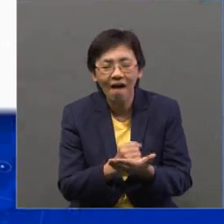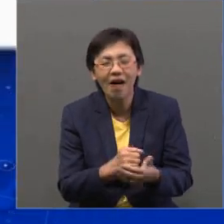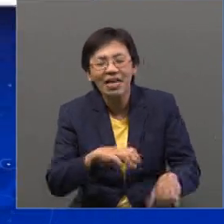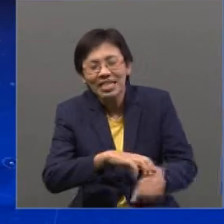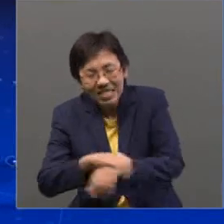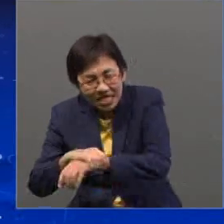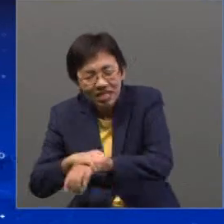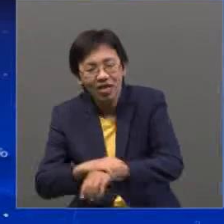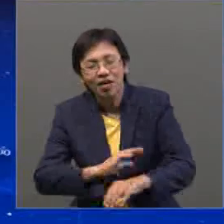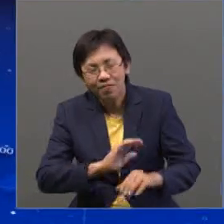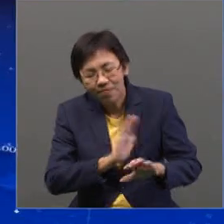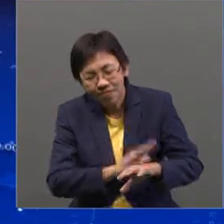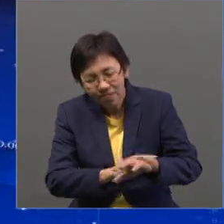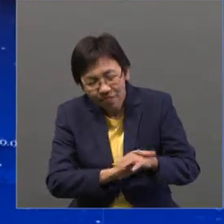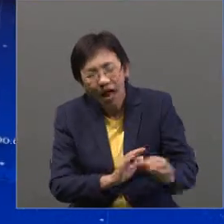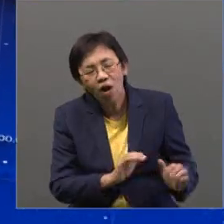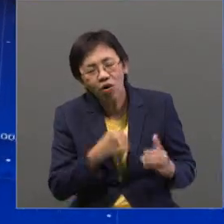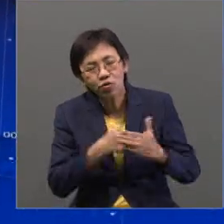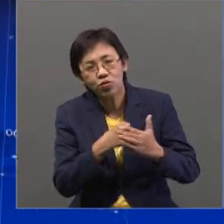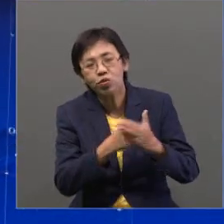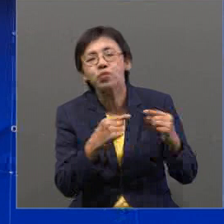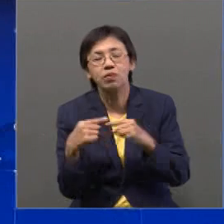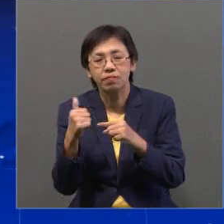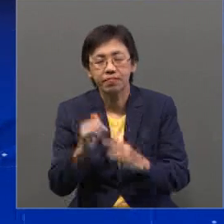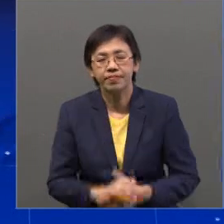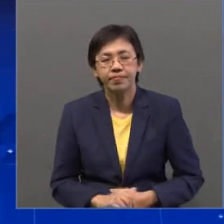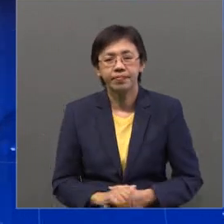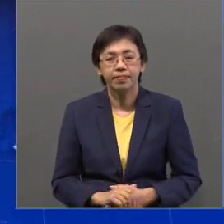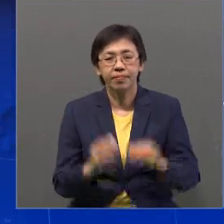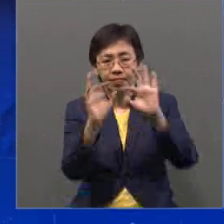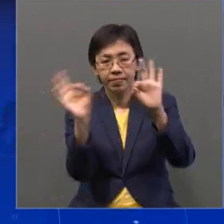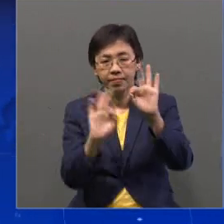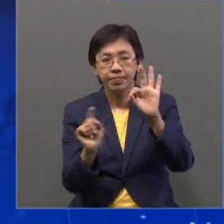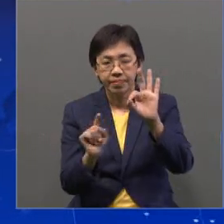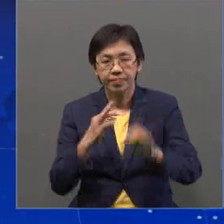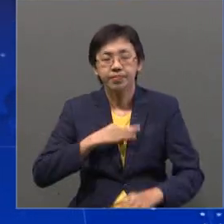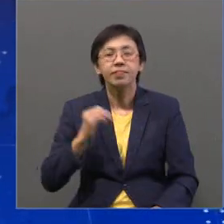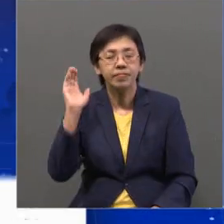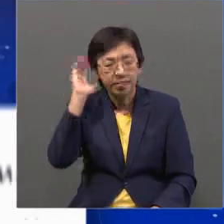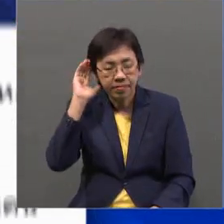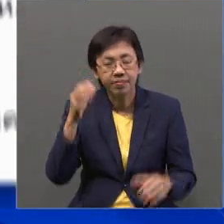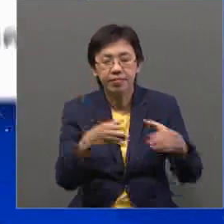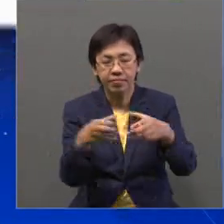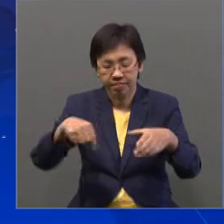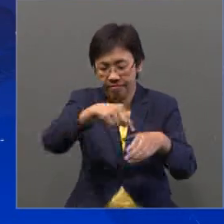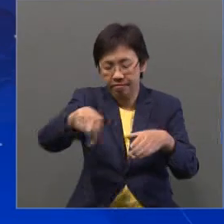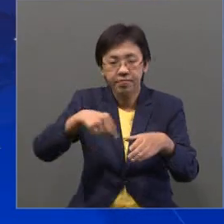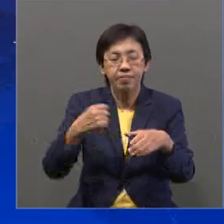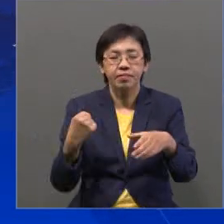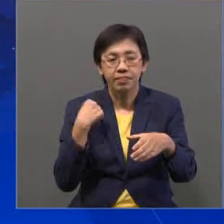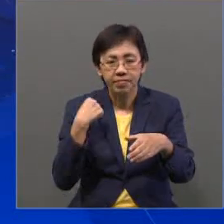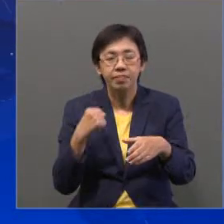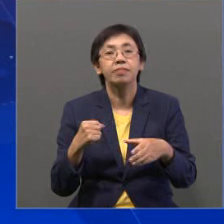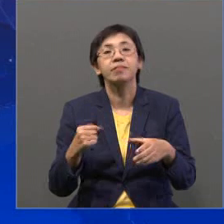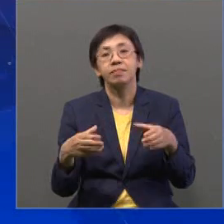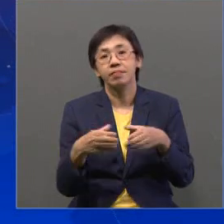พยุงให้ลุกขึ้นสู้ต่ออย่างองอาจก่อนจะทิ้งท้ายในโพสต์นะครับบอกว่าเชื่อมั่นในทีมมาตลอดนะครับนี่เป็นฟากฝั่ง